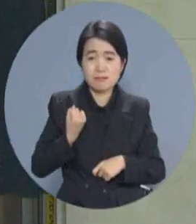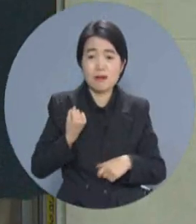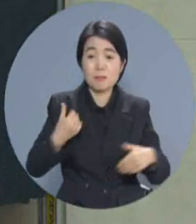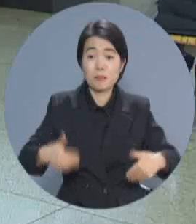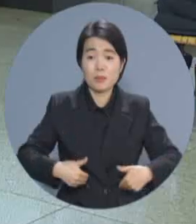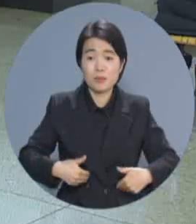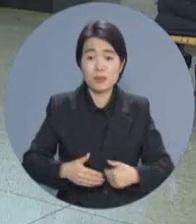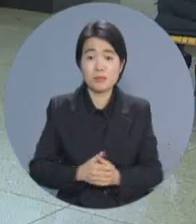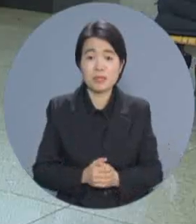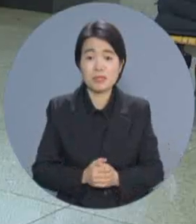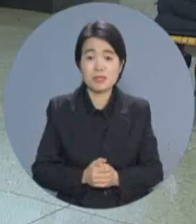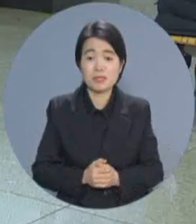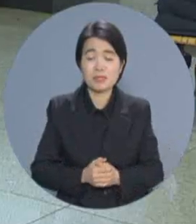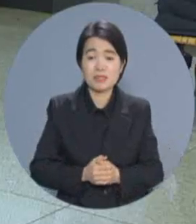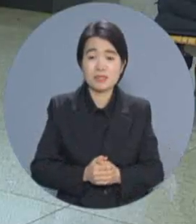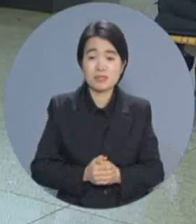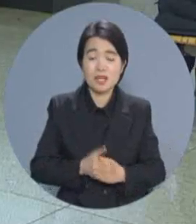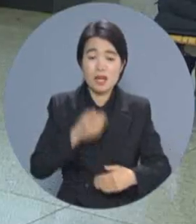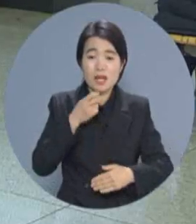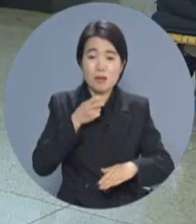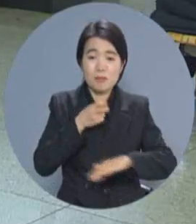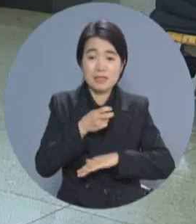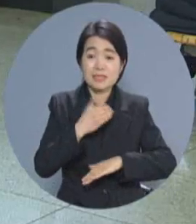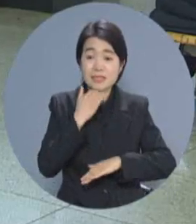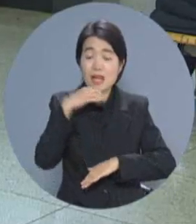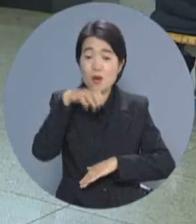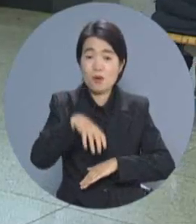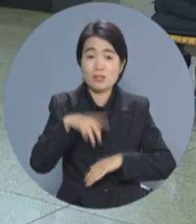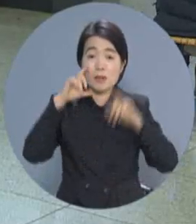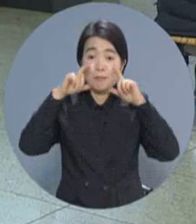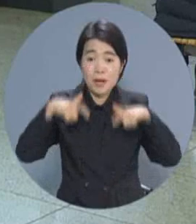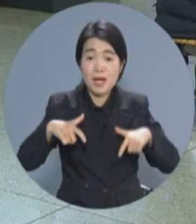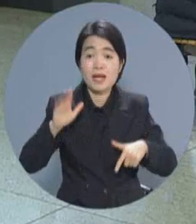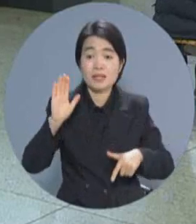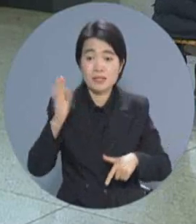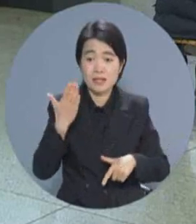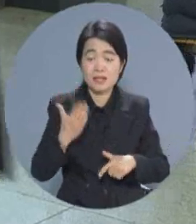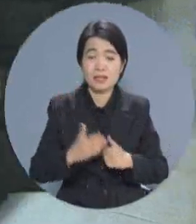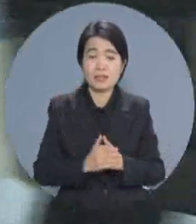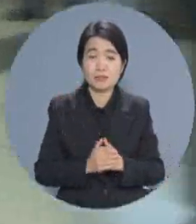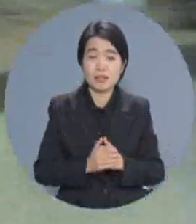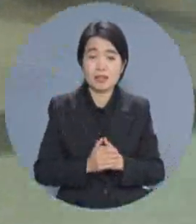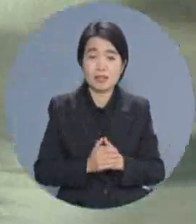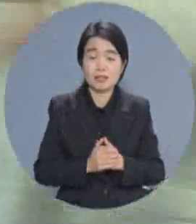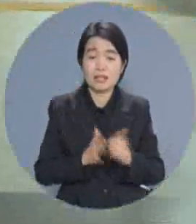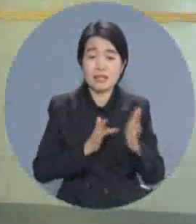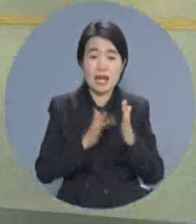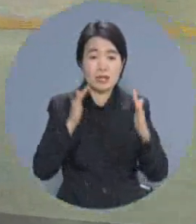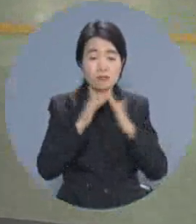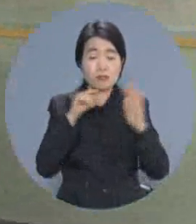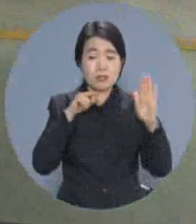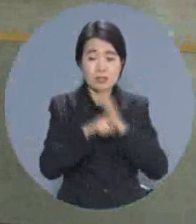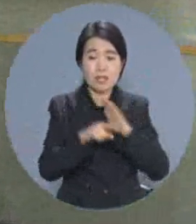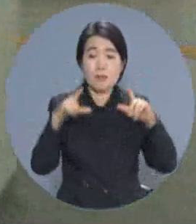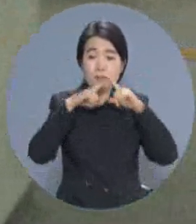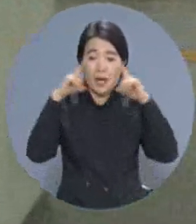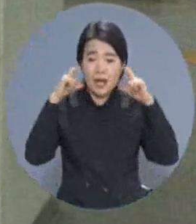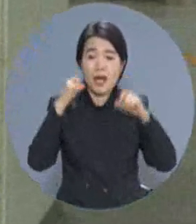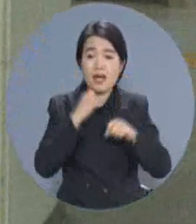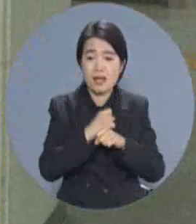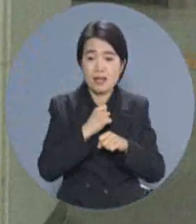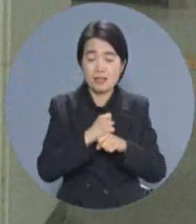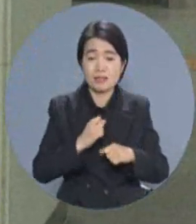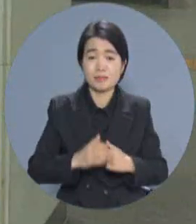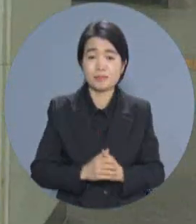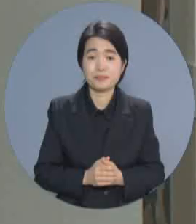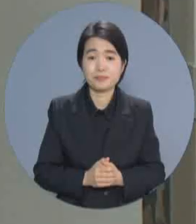없습니다. 버스를 기다리는 이곳 대합실에서는 마스크를 벗어도 괜찮지만 약국 안으로 들어갈 때는 마스크를 착용해야